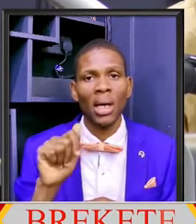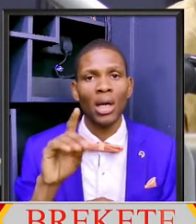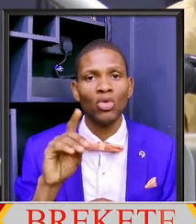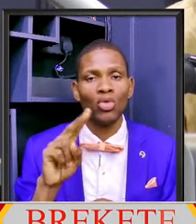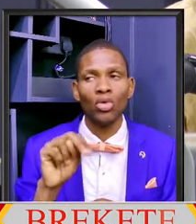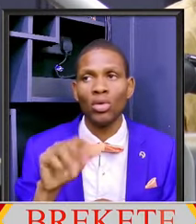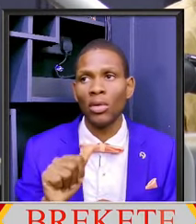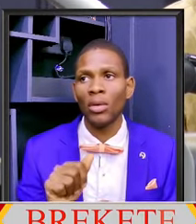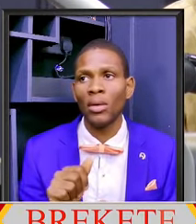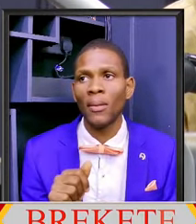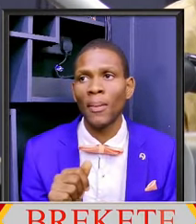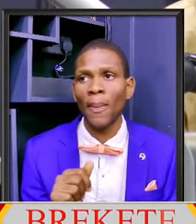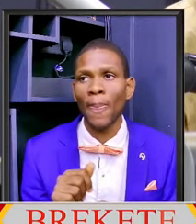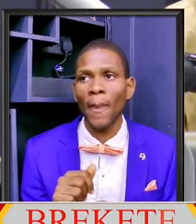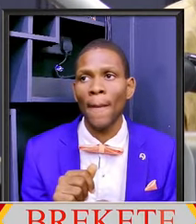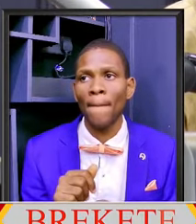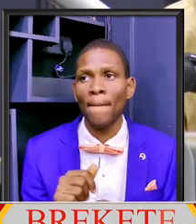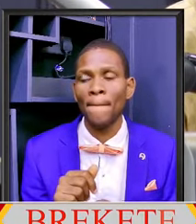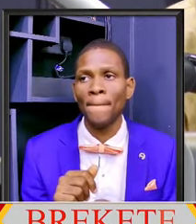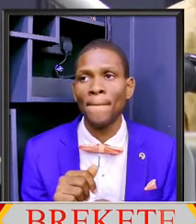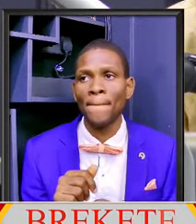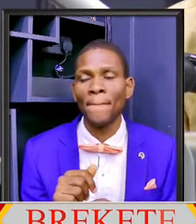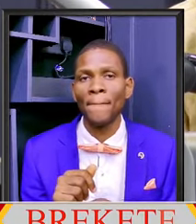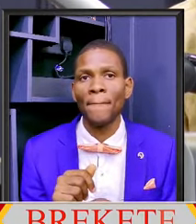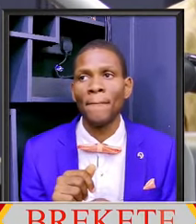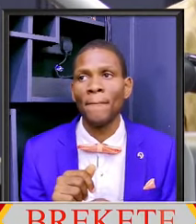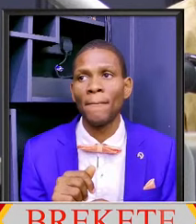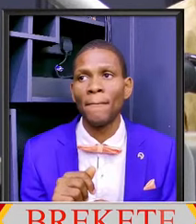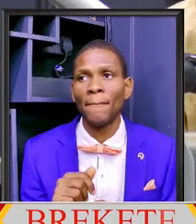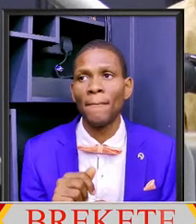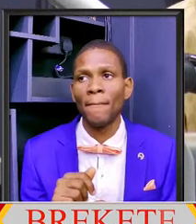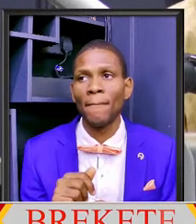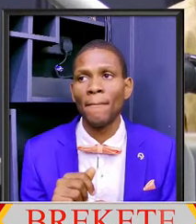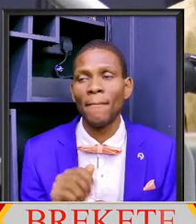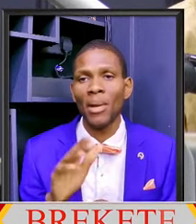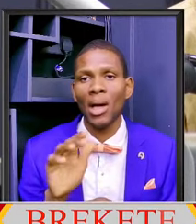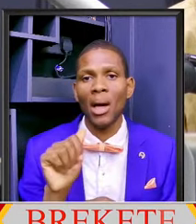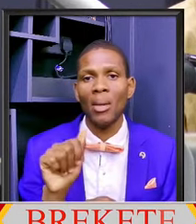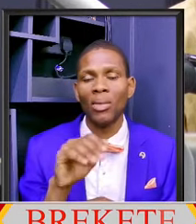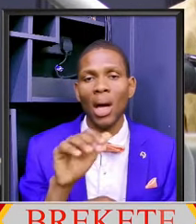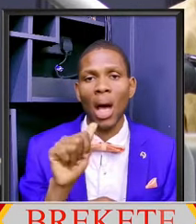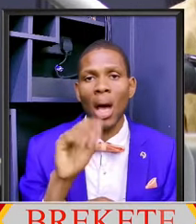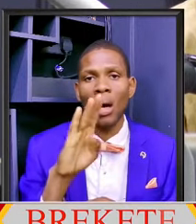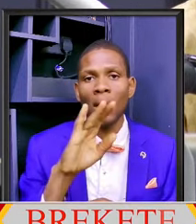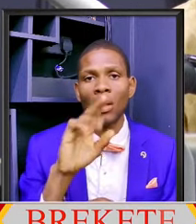inani regasa ina bus stop last bus stop na Abuja Road last bus stop